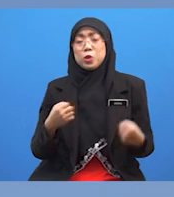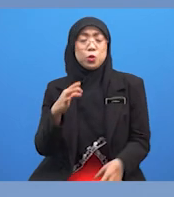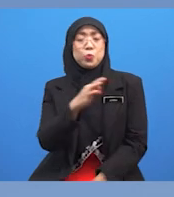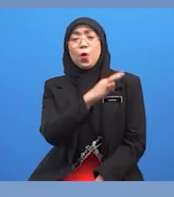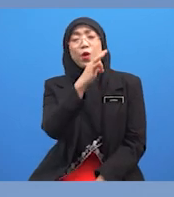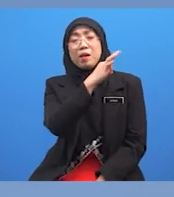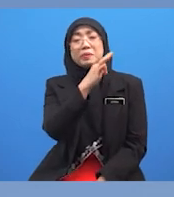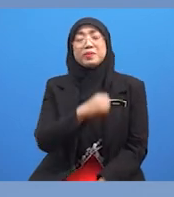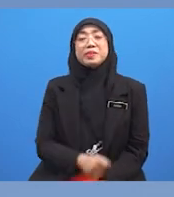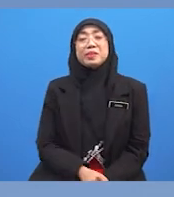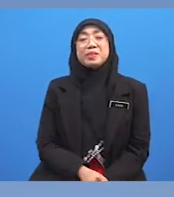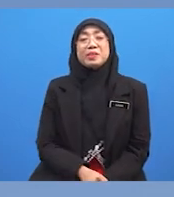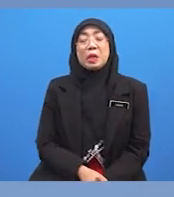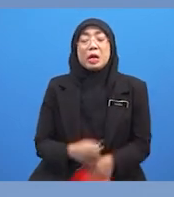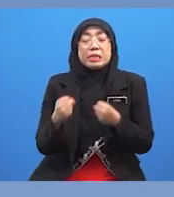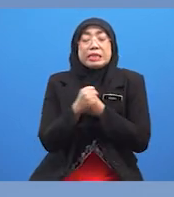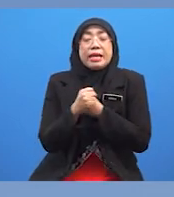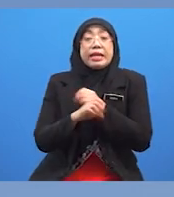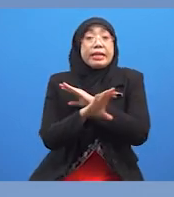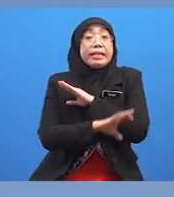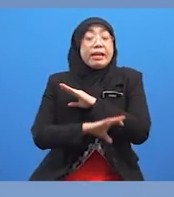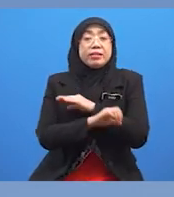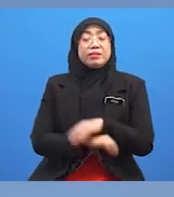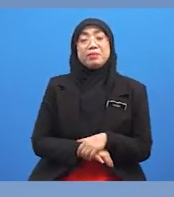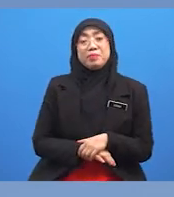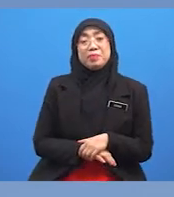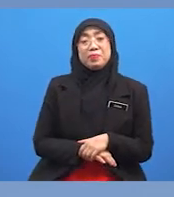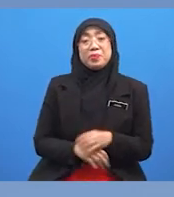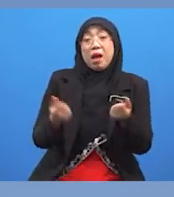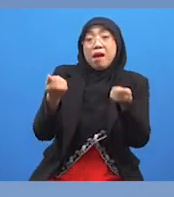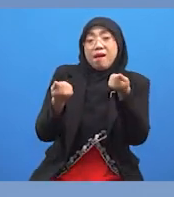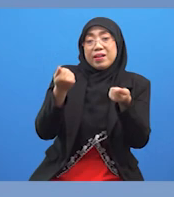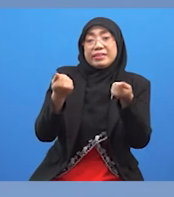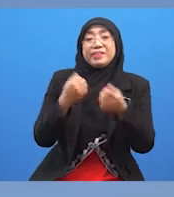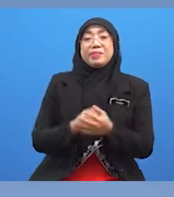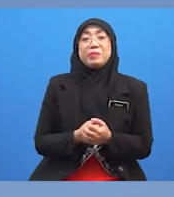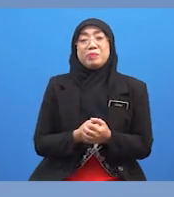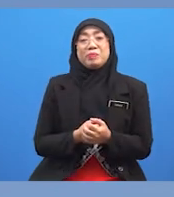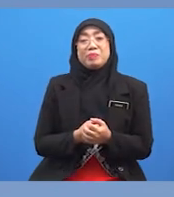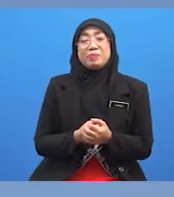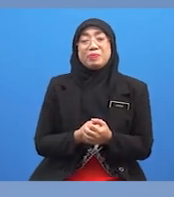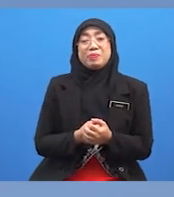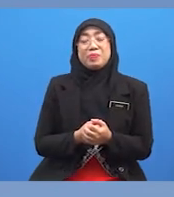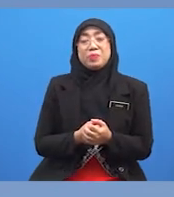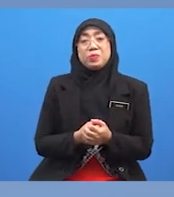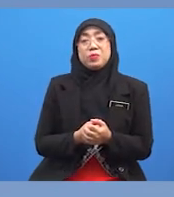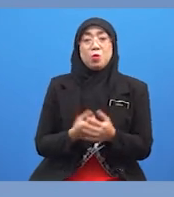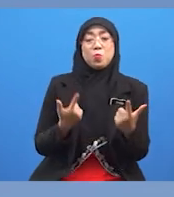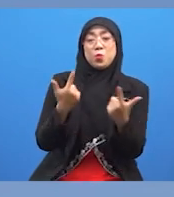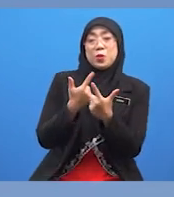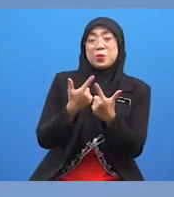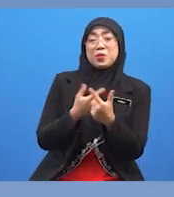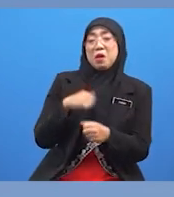bersemangat, patriotik, adil, progresif, cekal dan berdaya saing.